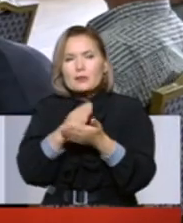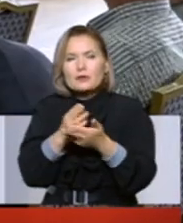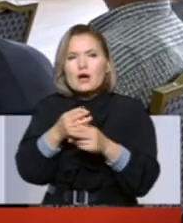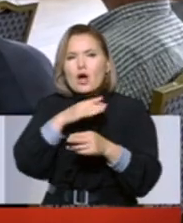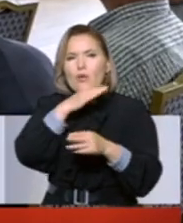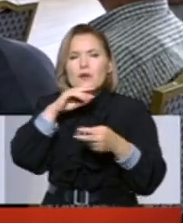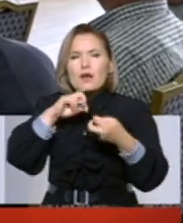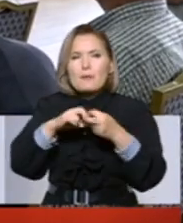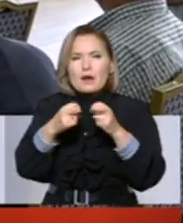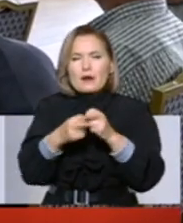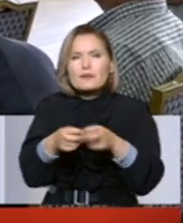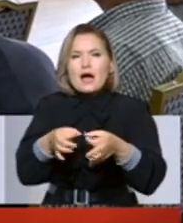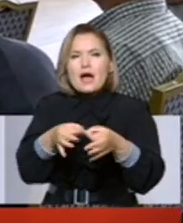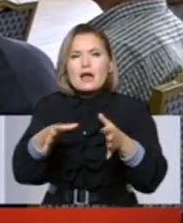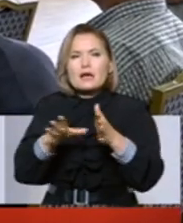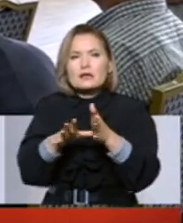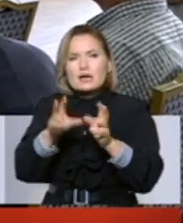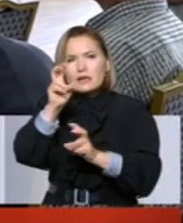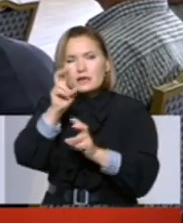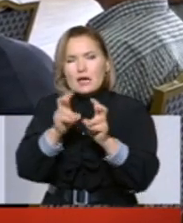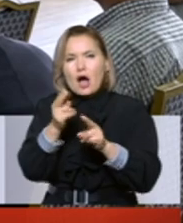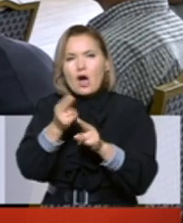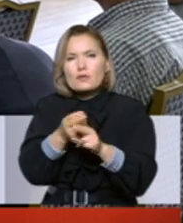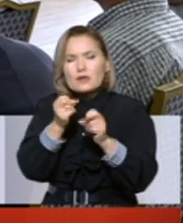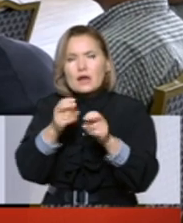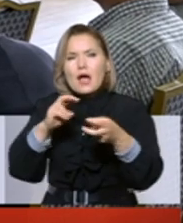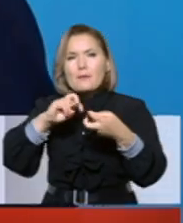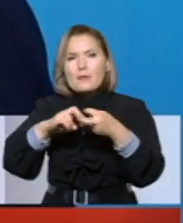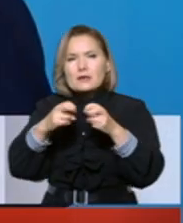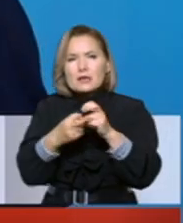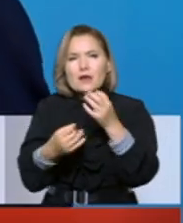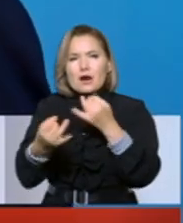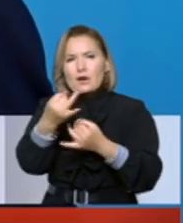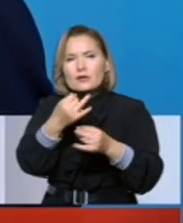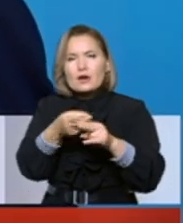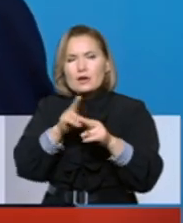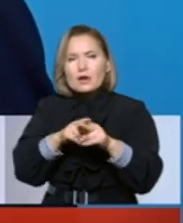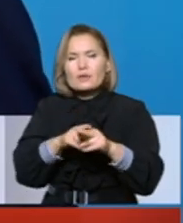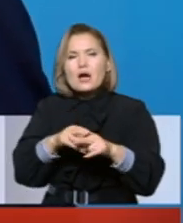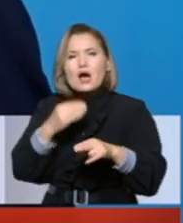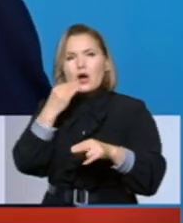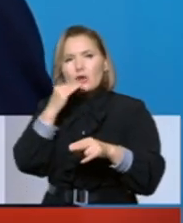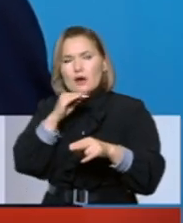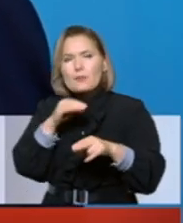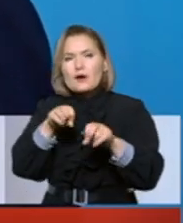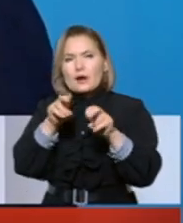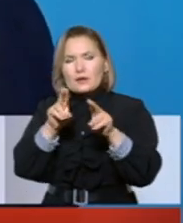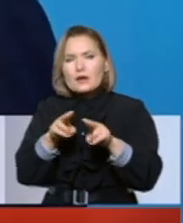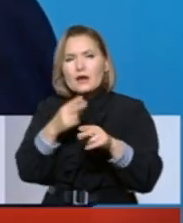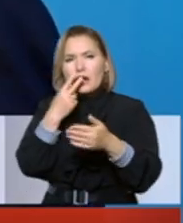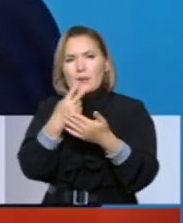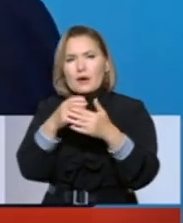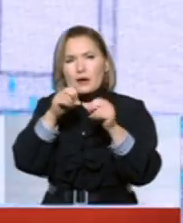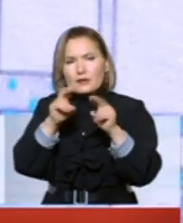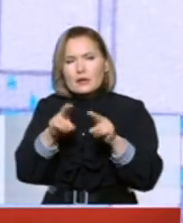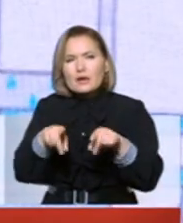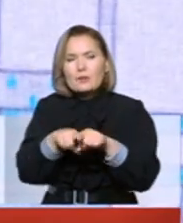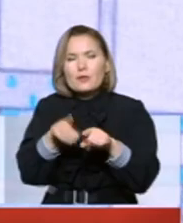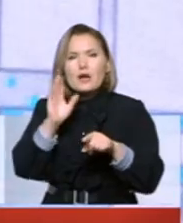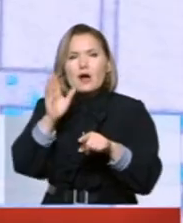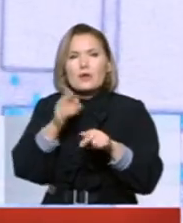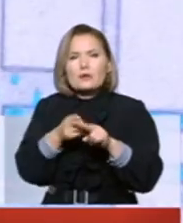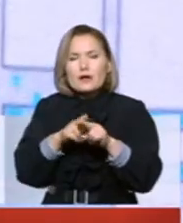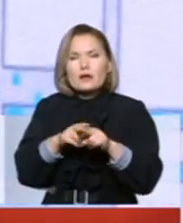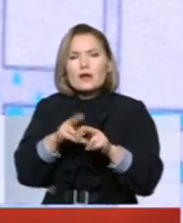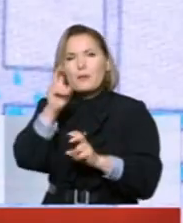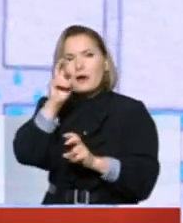көпті толғандырған мәселе атом электр станциясының қауіпсіздігі болды. Осы саладағы озық тәжірибелерге сүйенген мамандар мұндай стратегиялық